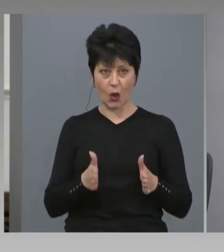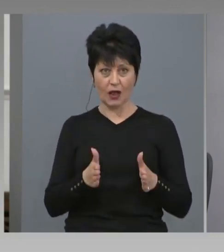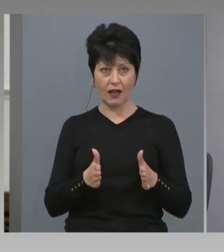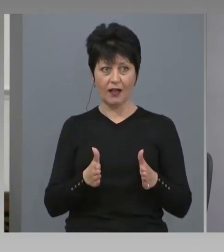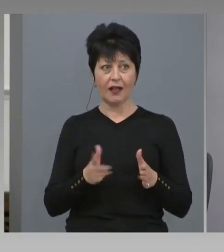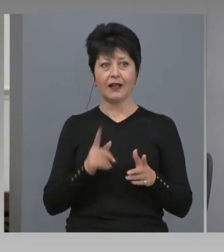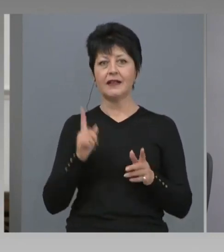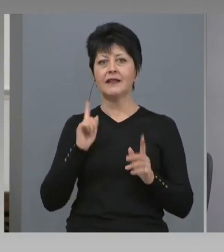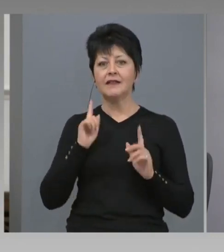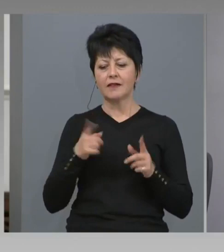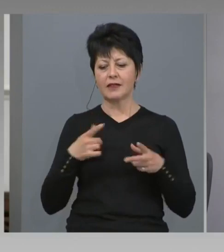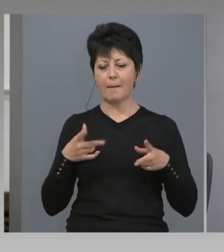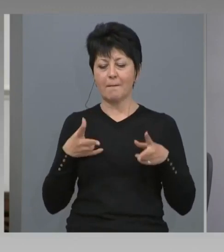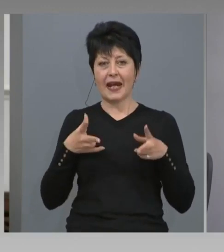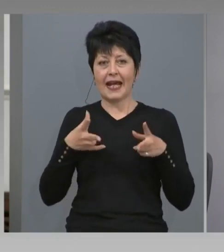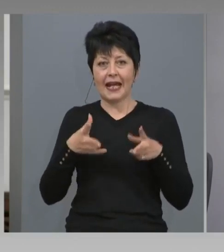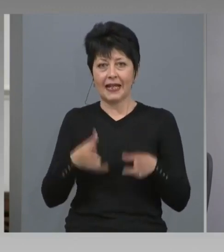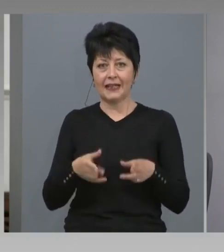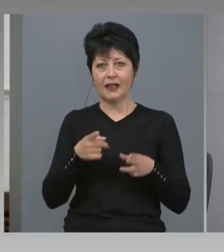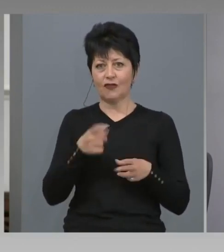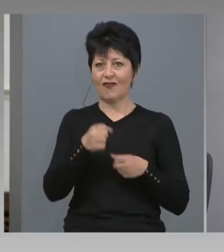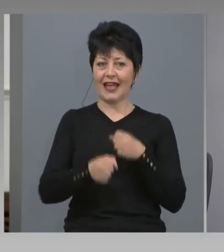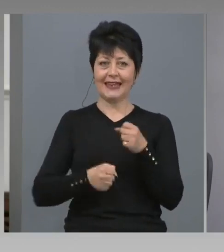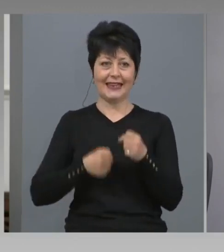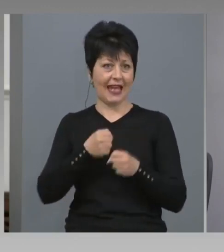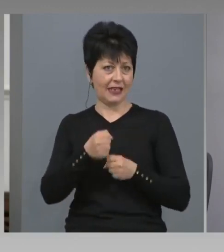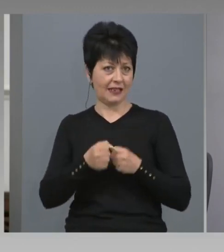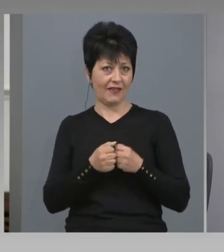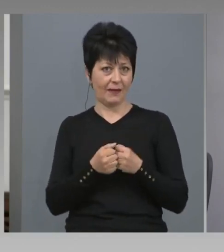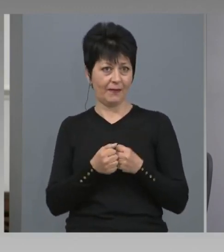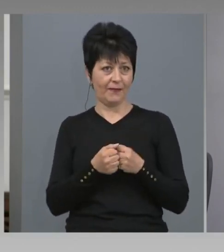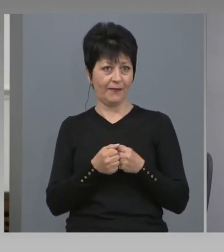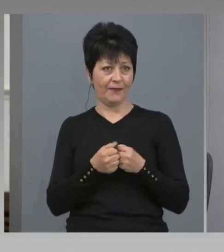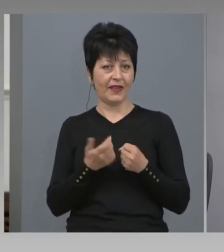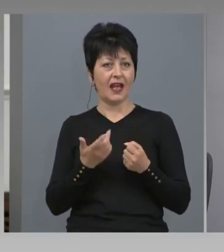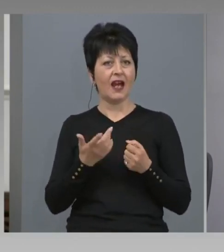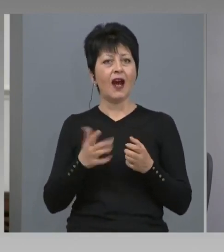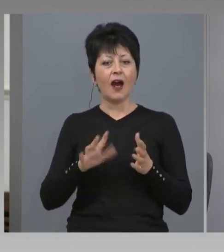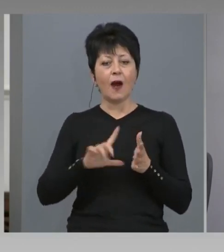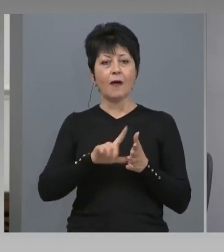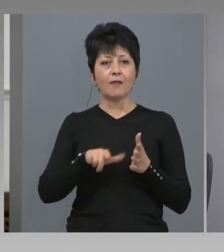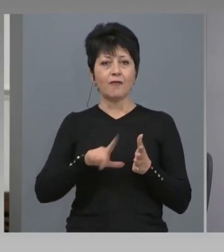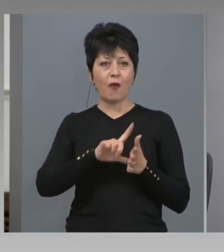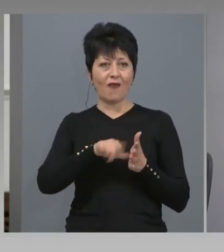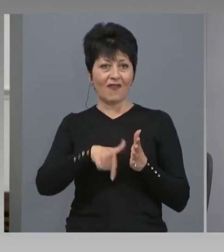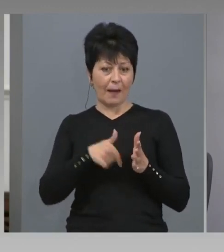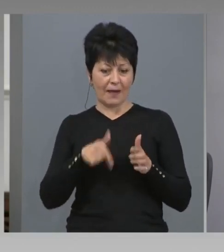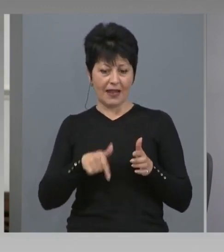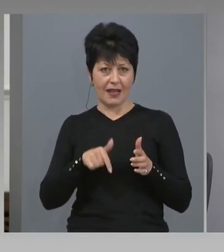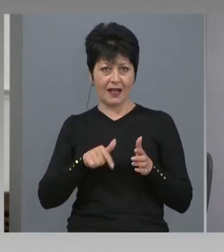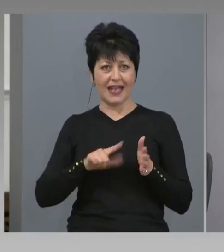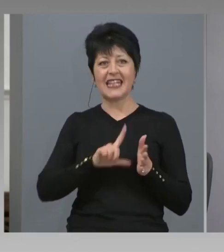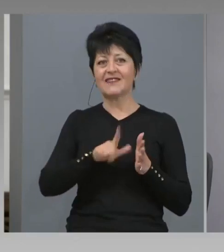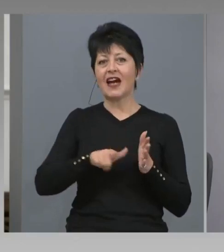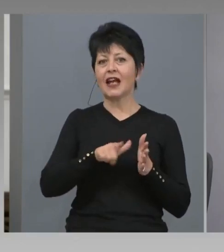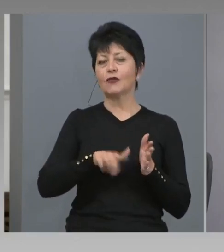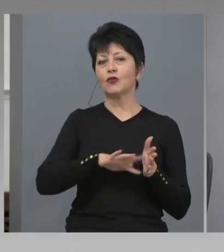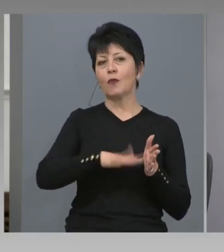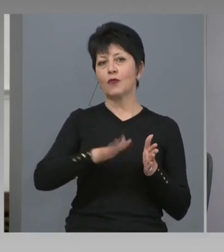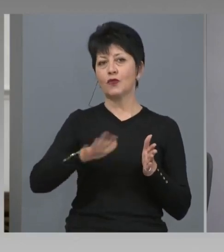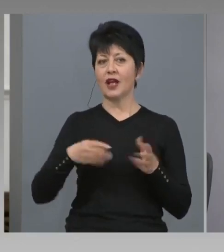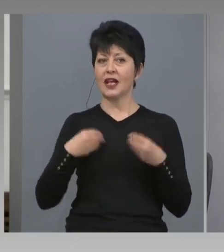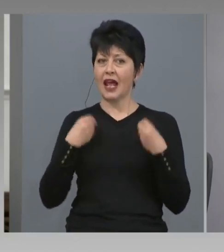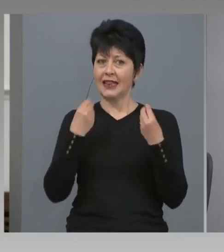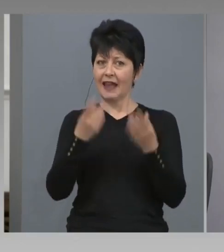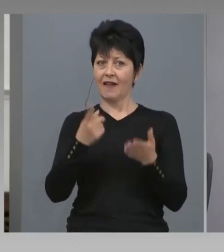действие. Действащия закон за мерките и действията по време на обявеното извънредно положение основно дават